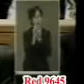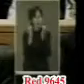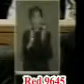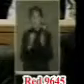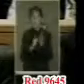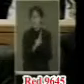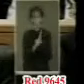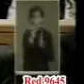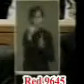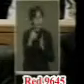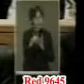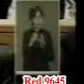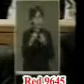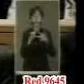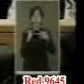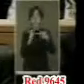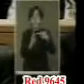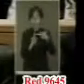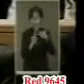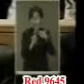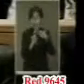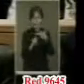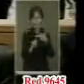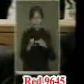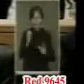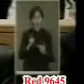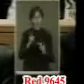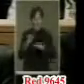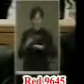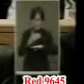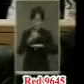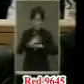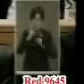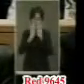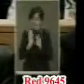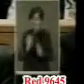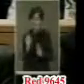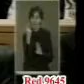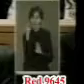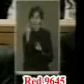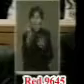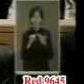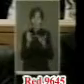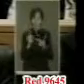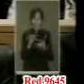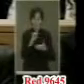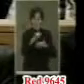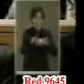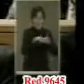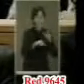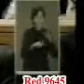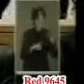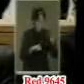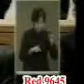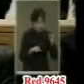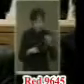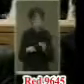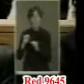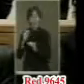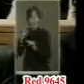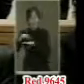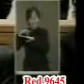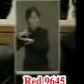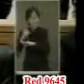นูญ3บอกว่าต้องมีการเมืองใหม่การเมืองใหม่คือเลือกตั้ง30แต่งตั้ง70แล้วมัน